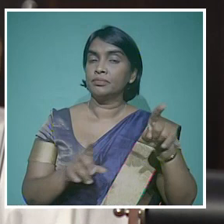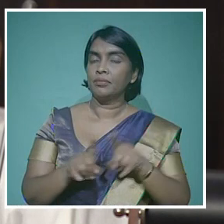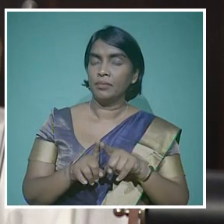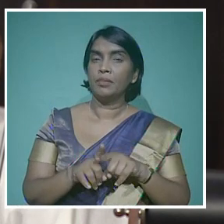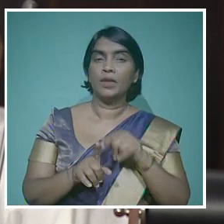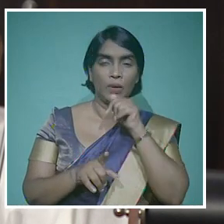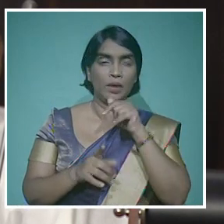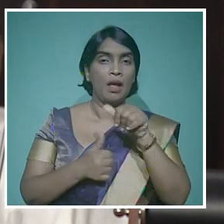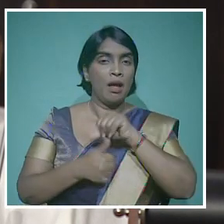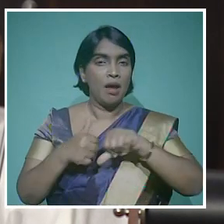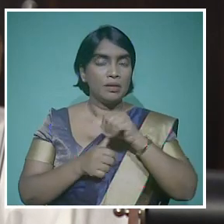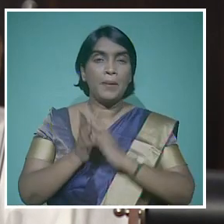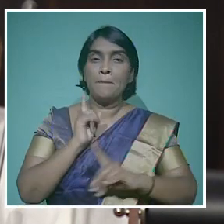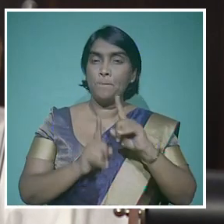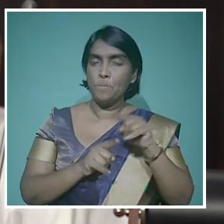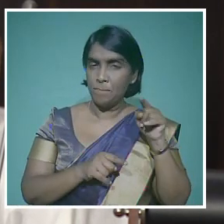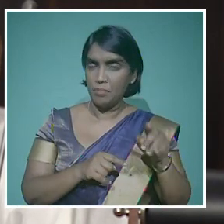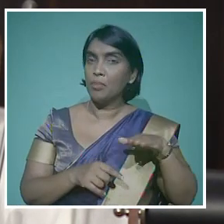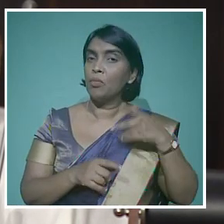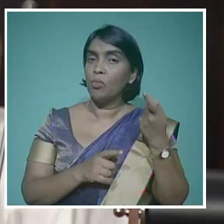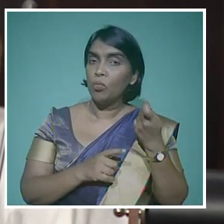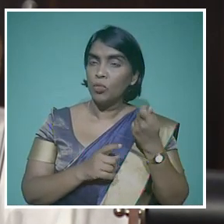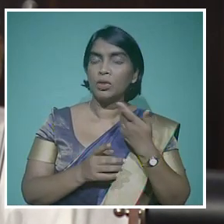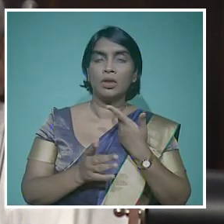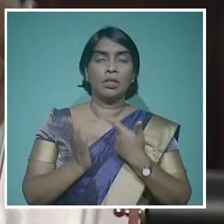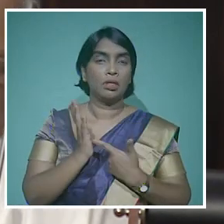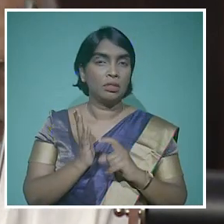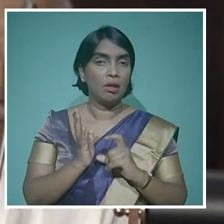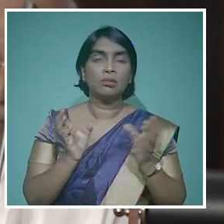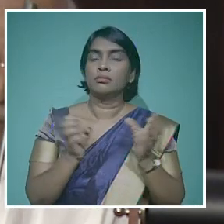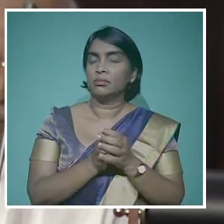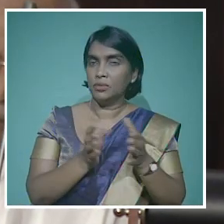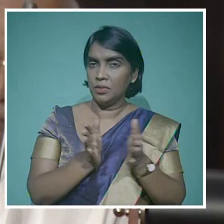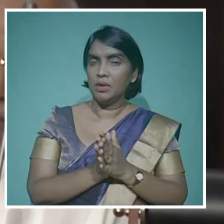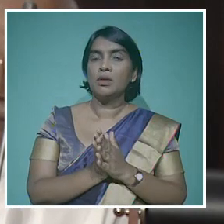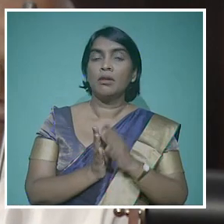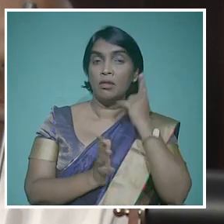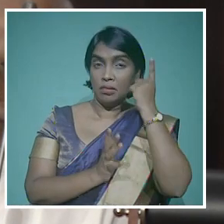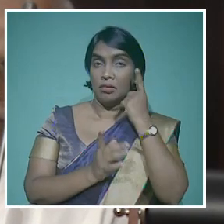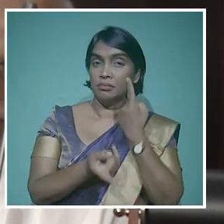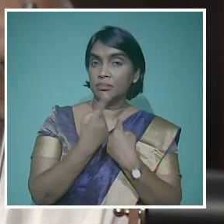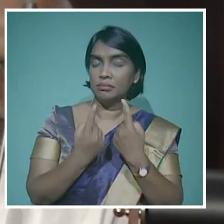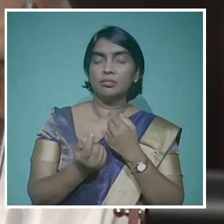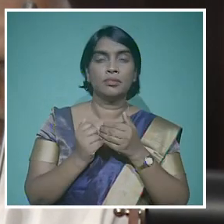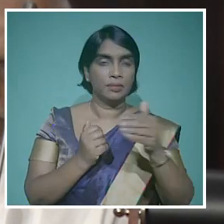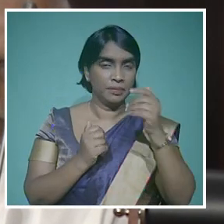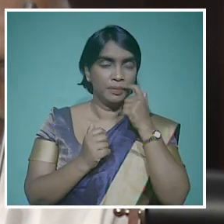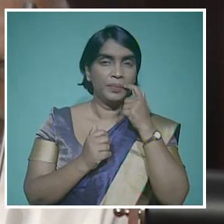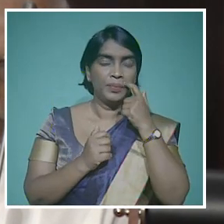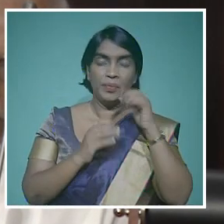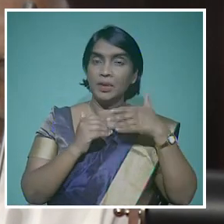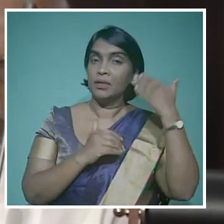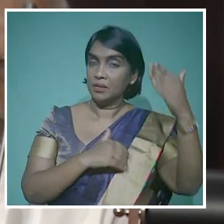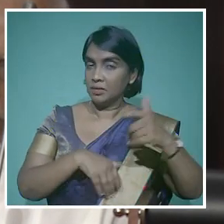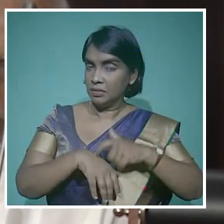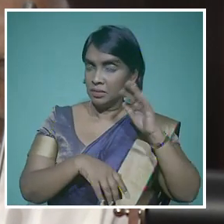රේකී ආයතන අමාත්‍යාංශය විසින් මූල්‍ය ආර්ථික හා තාක්ෂණික අංශ ඇතුළත් ශක්ෂිතා අධ්‍යයනය සිදු කිරීමෙන් අනතුරු